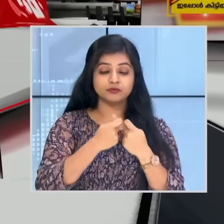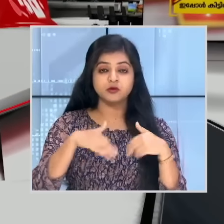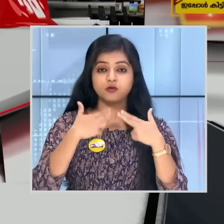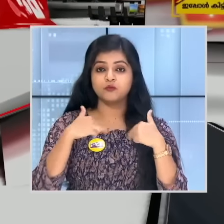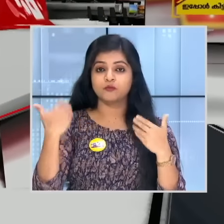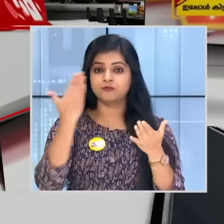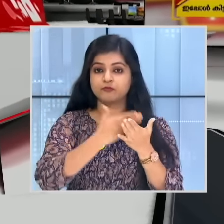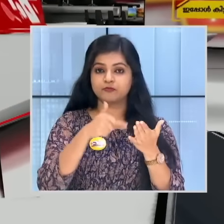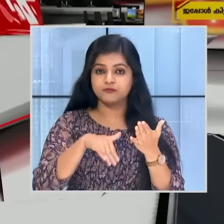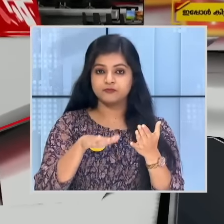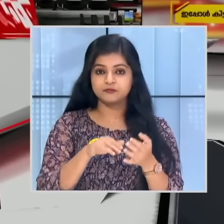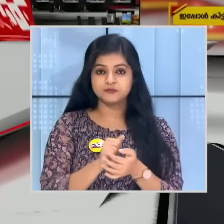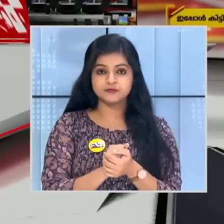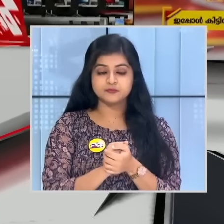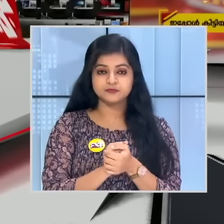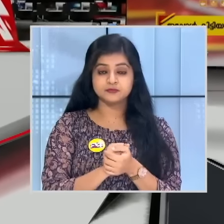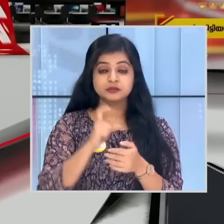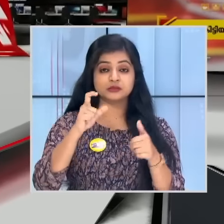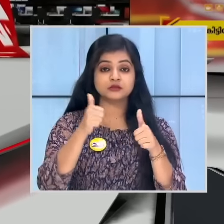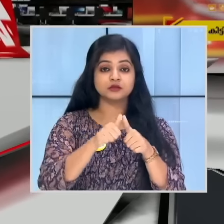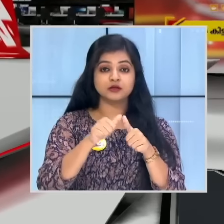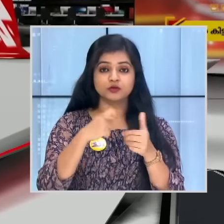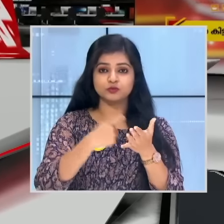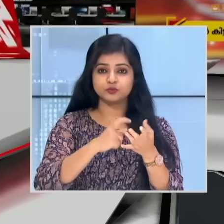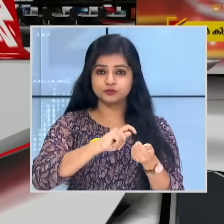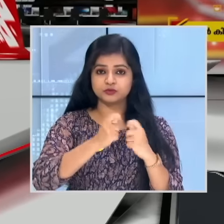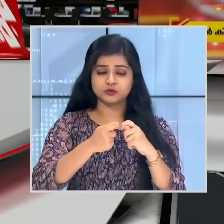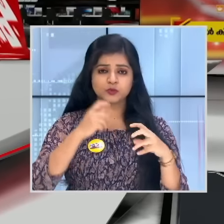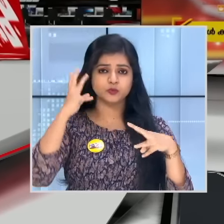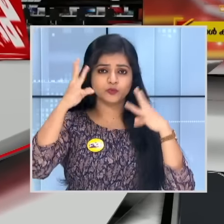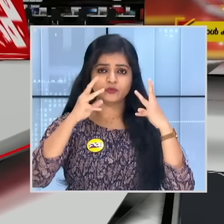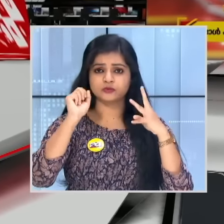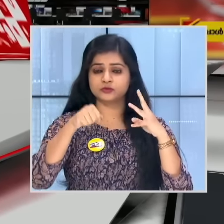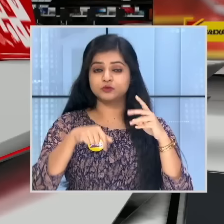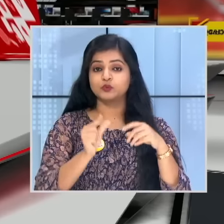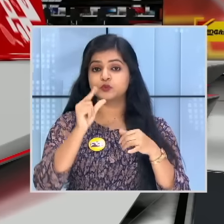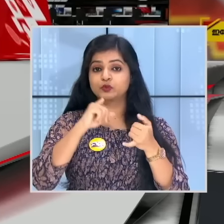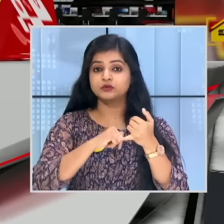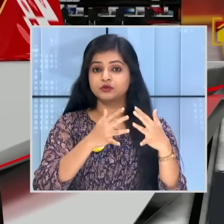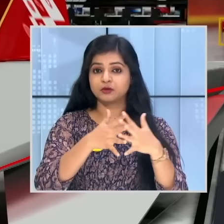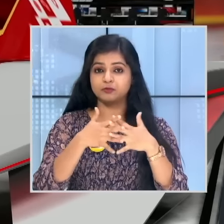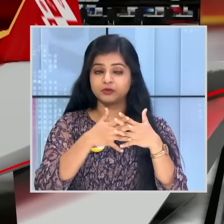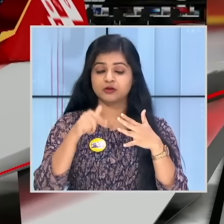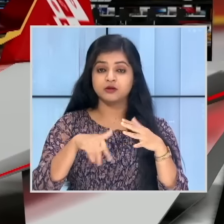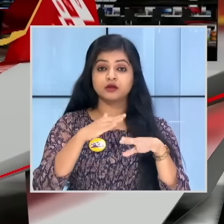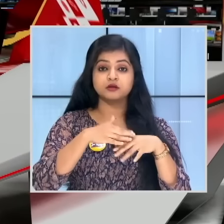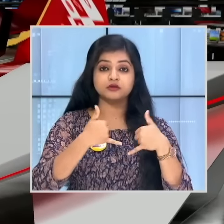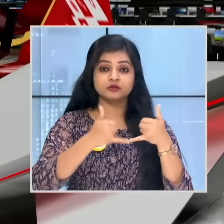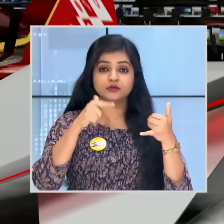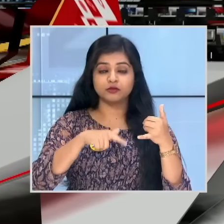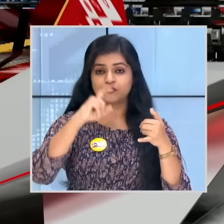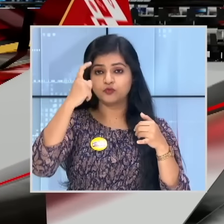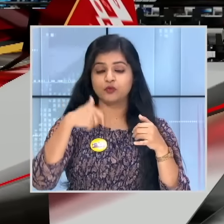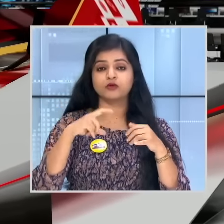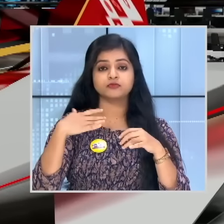ഹൈക്കോടതിയെ സമീപിച്ചിട്ടുണ്ട് പൗരത്വ ഭേദഗതി നിയമത്തിൽ ആശങ്ക അറിയിച്ച യുഎസ് ഇന്ത്യൻ വിദേശകാര്യ മന്ത്രാലയത്തിന്റെ